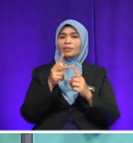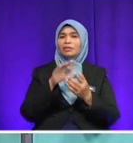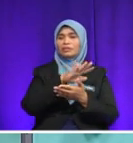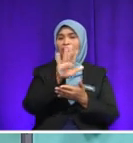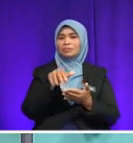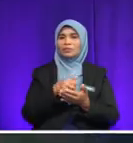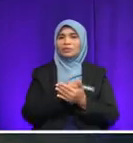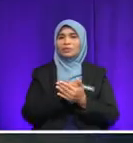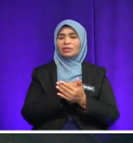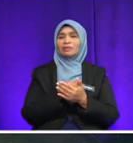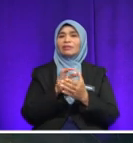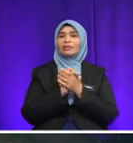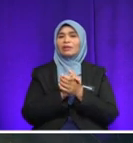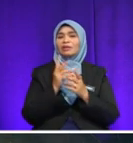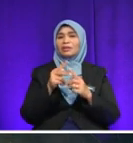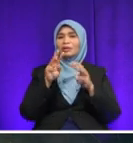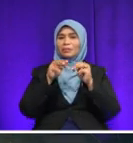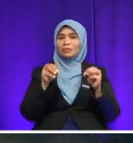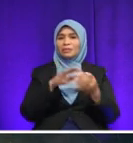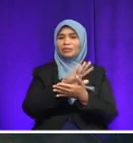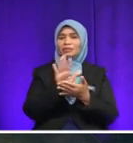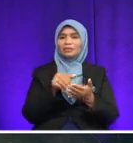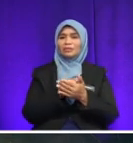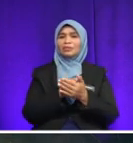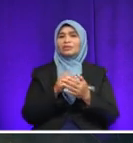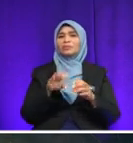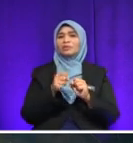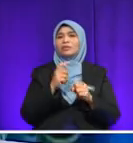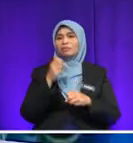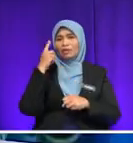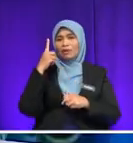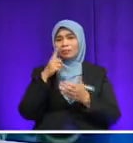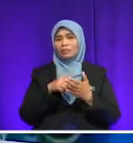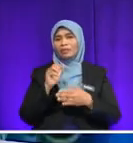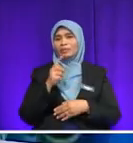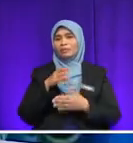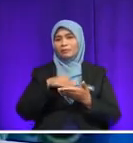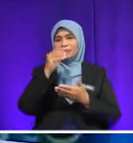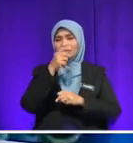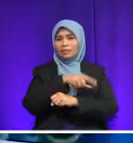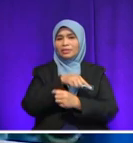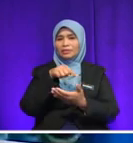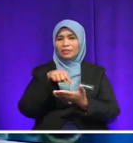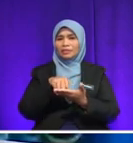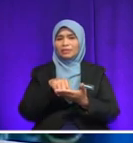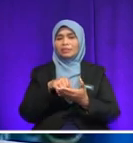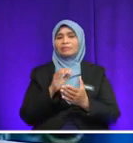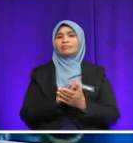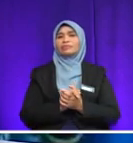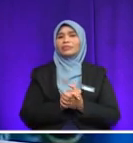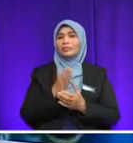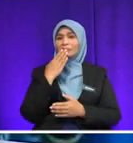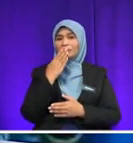tanya kepada murid-murid sekalian Insyaallah Semoga kita paham atau kita pelajari Terima kasih untuk